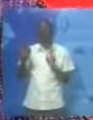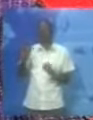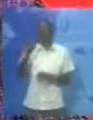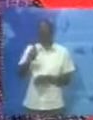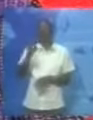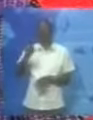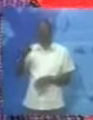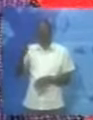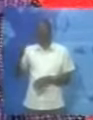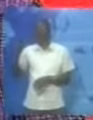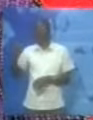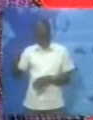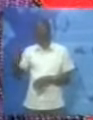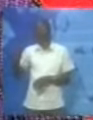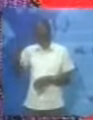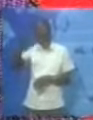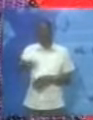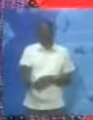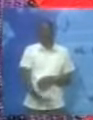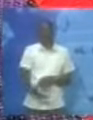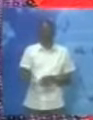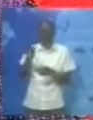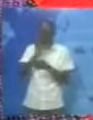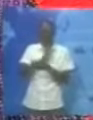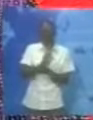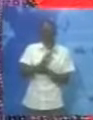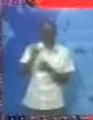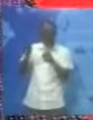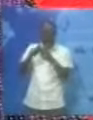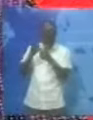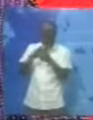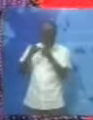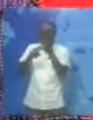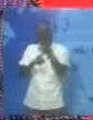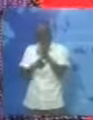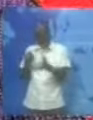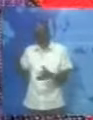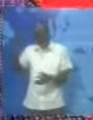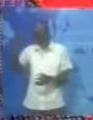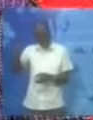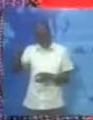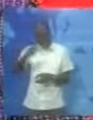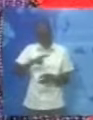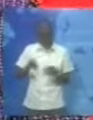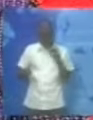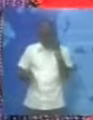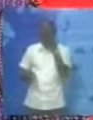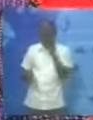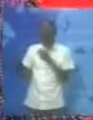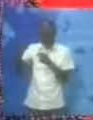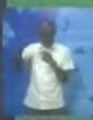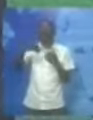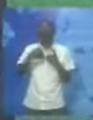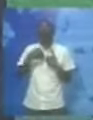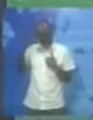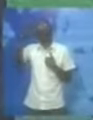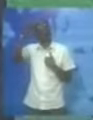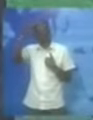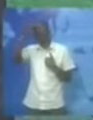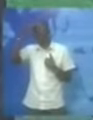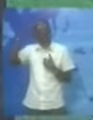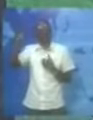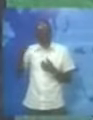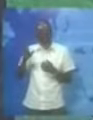PPDA, bienvenue au FESPACO. C'est la première fois que vous assistez à ce festival. Bien sûr, vous avez connu la Haute Volta. Comment